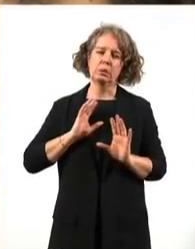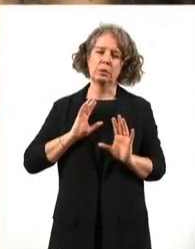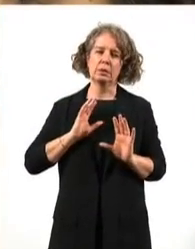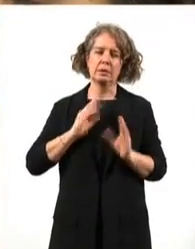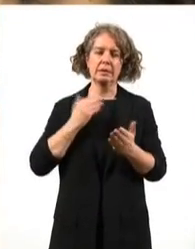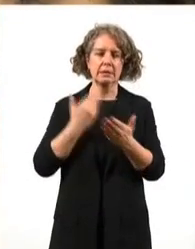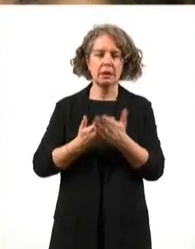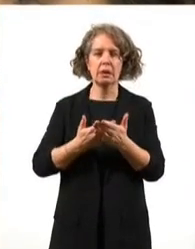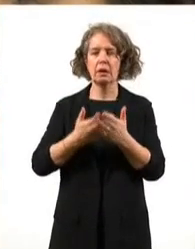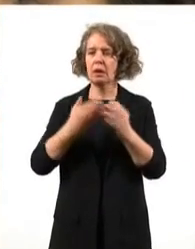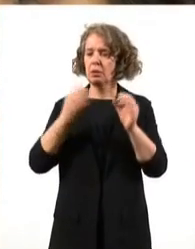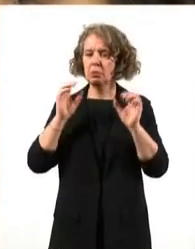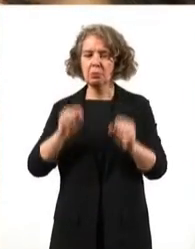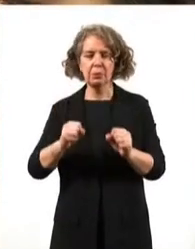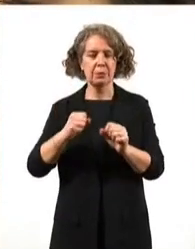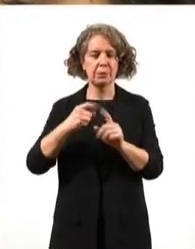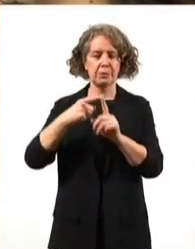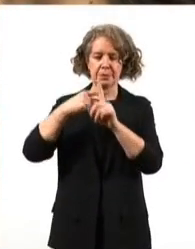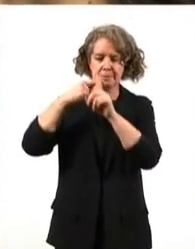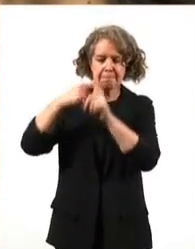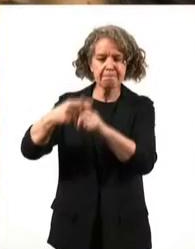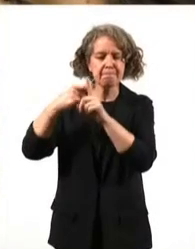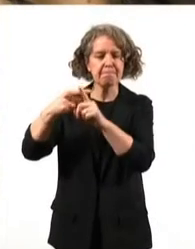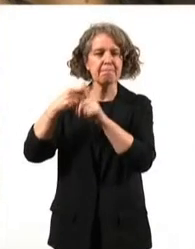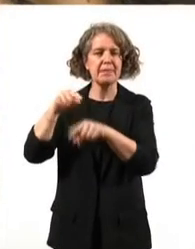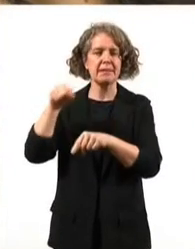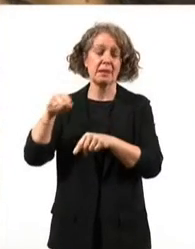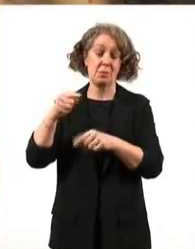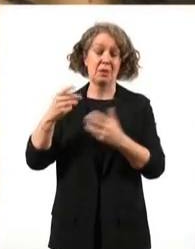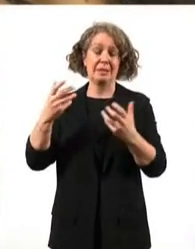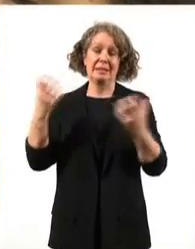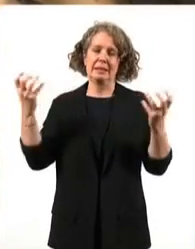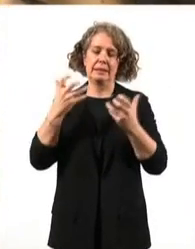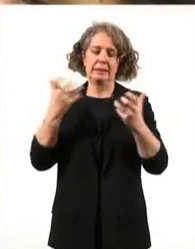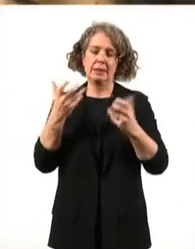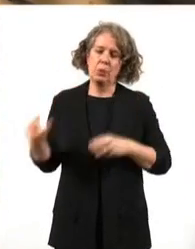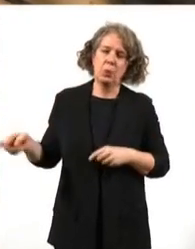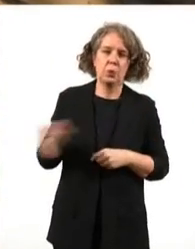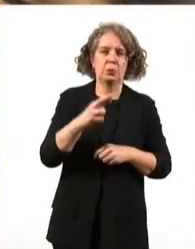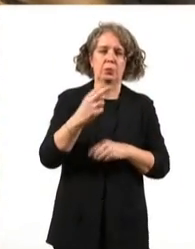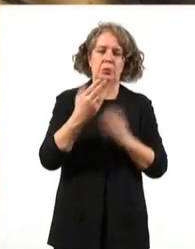de rester focus parce qu'en fait je compte reprendre mes études.